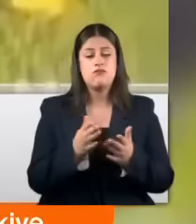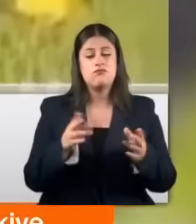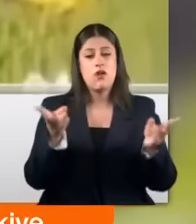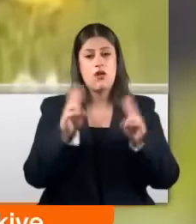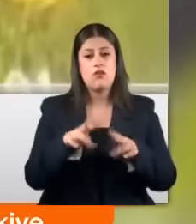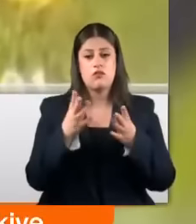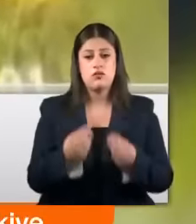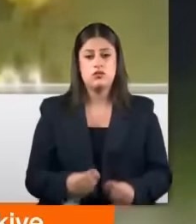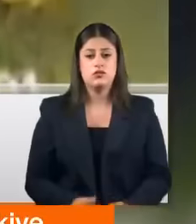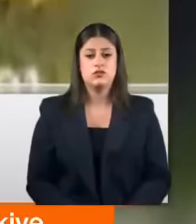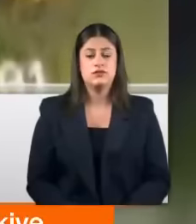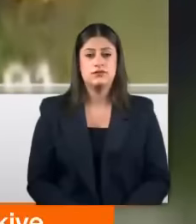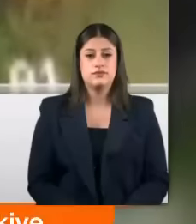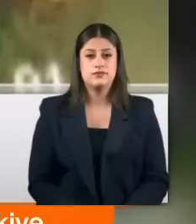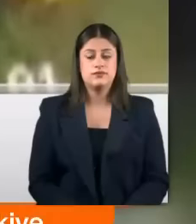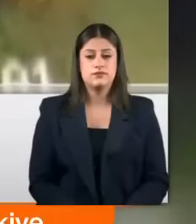geçti.